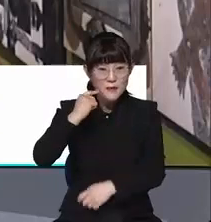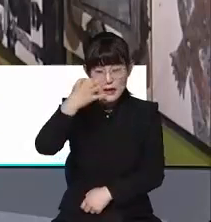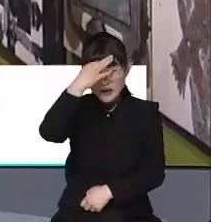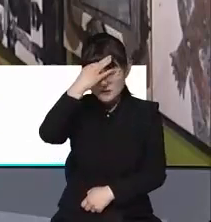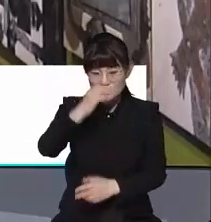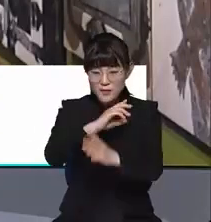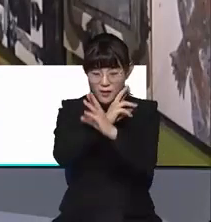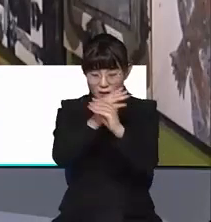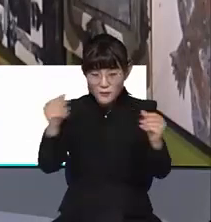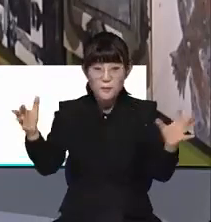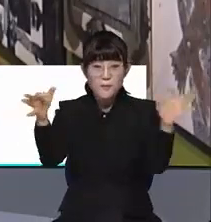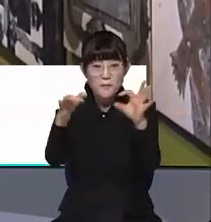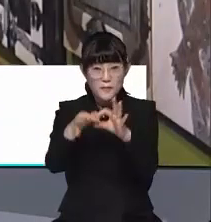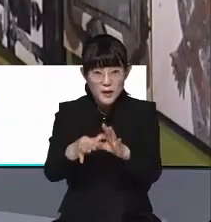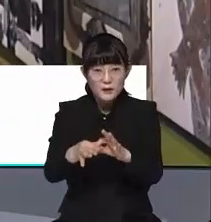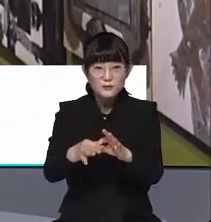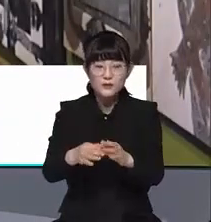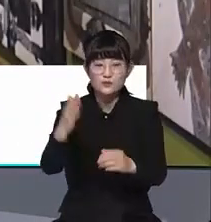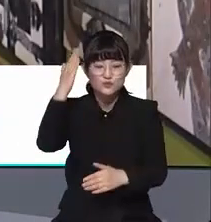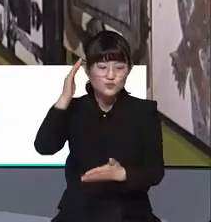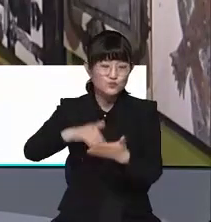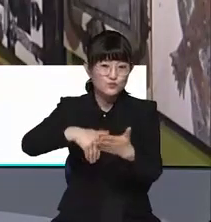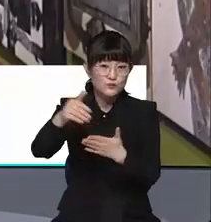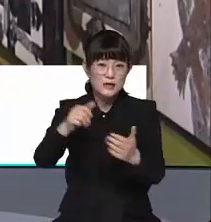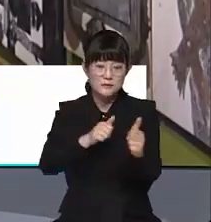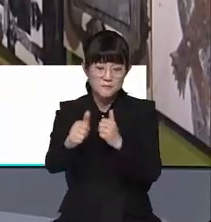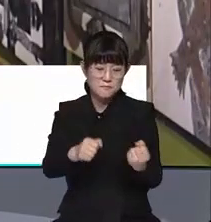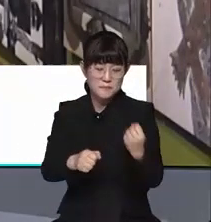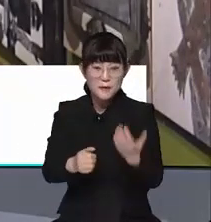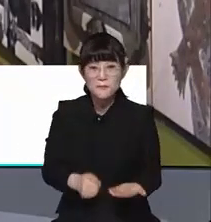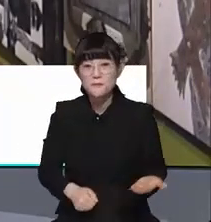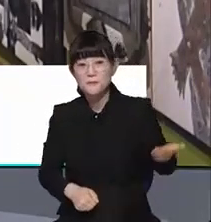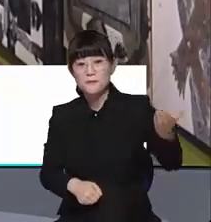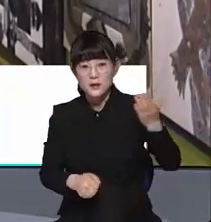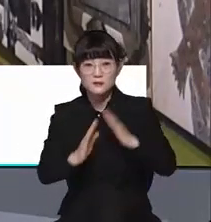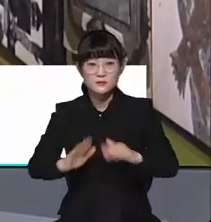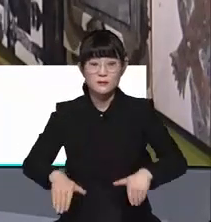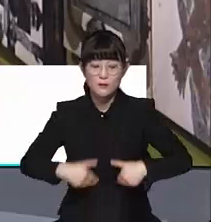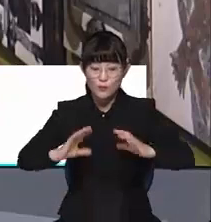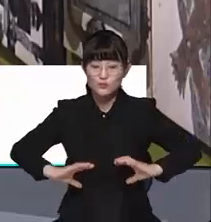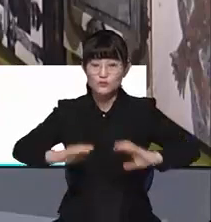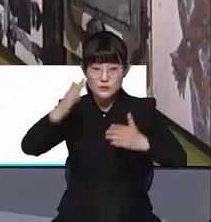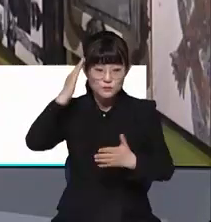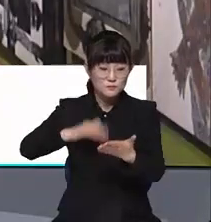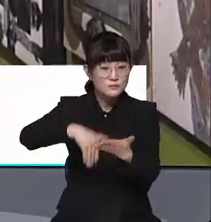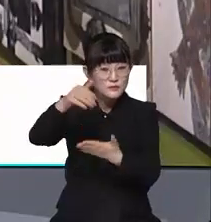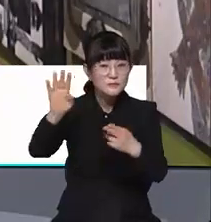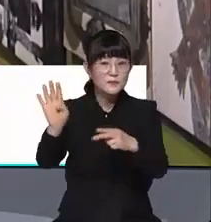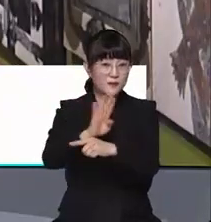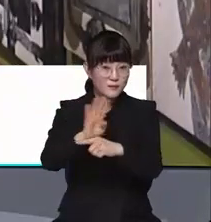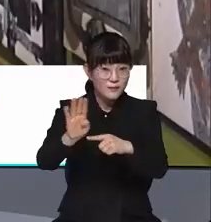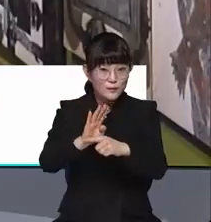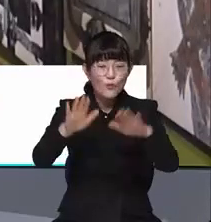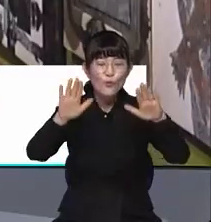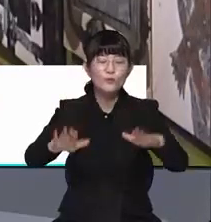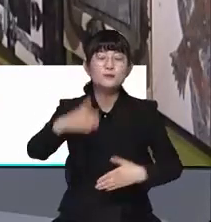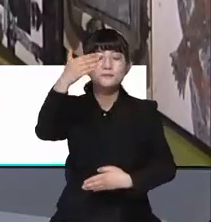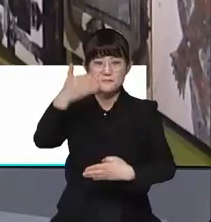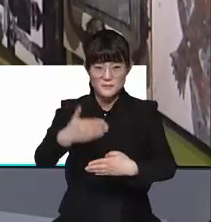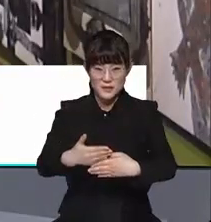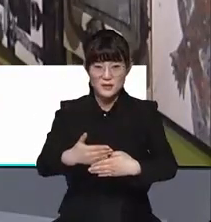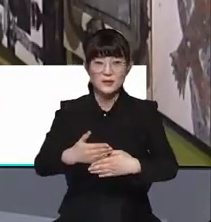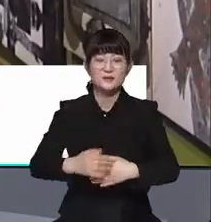장르와 융합된 작품들을 통해 20개의 경쟁력을 한층 끌어올린 전남 국제 수목 비엔날레 역시 막을